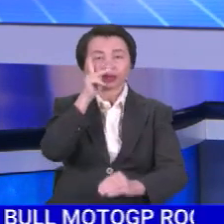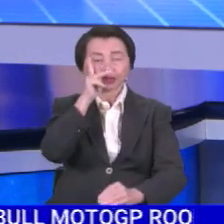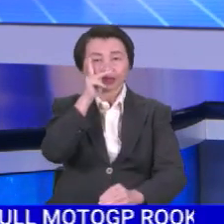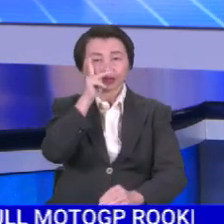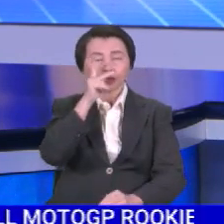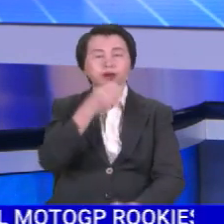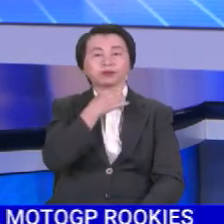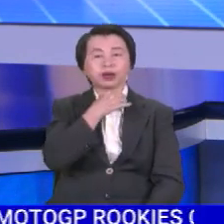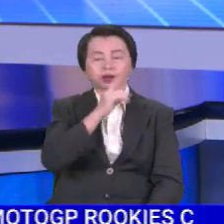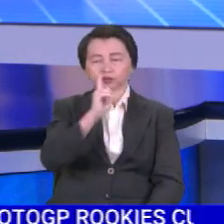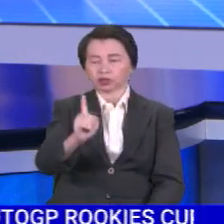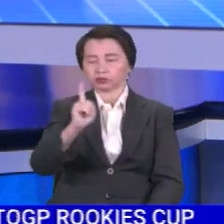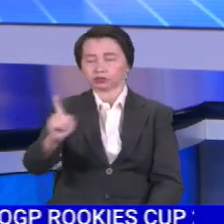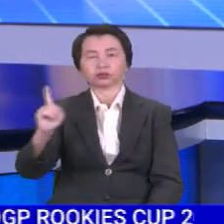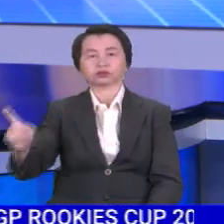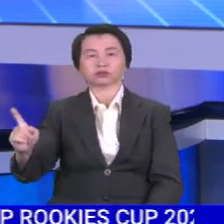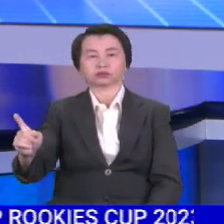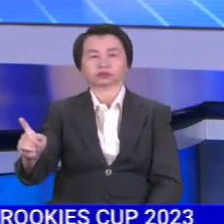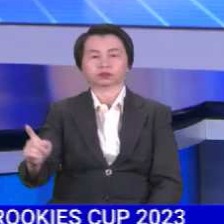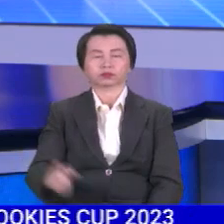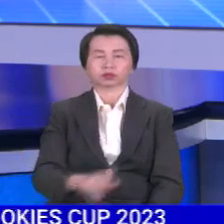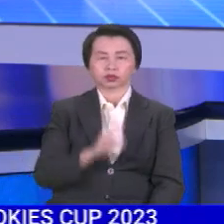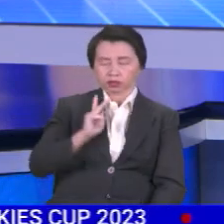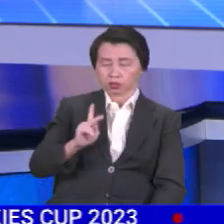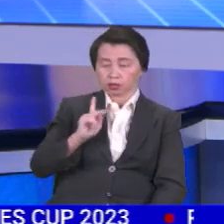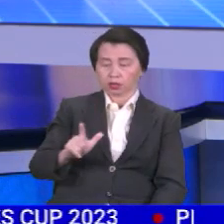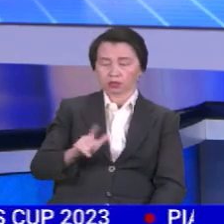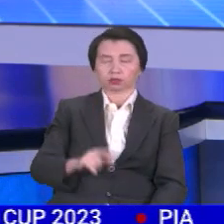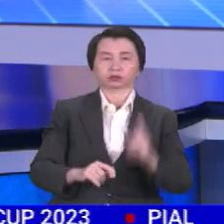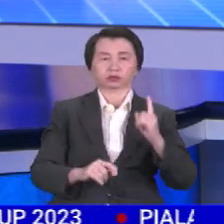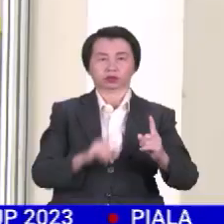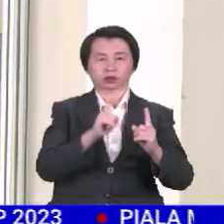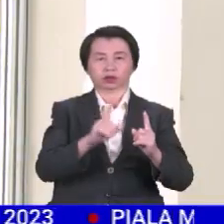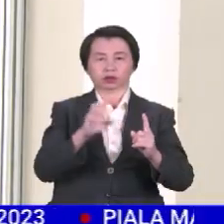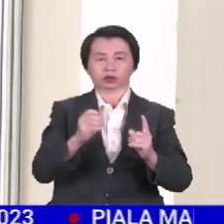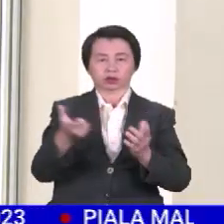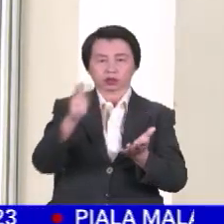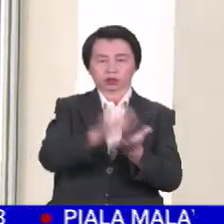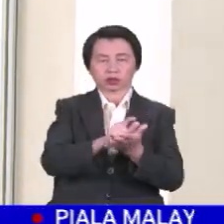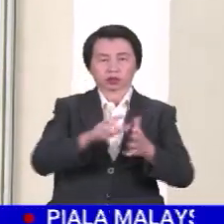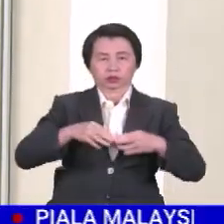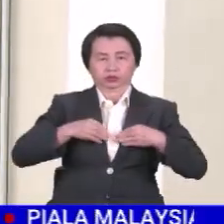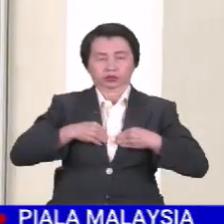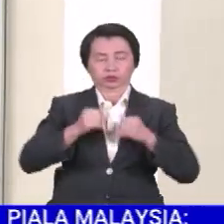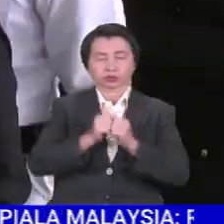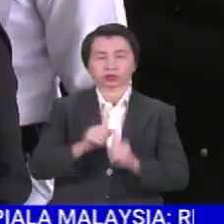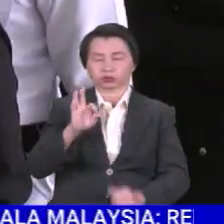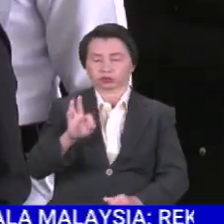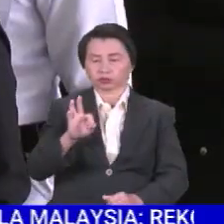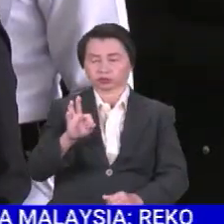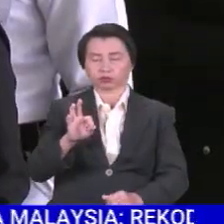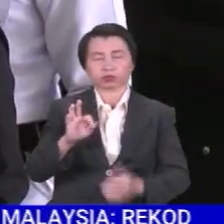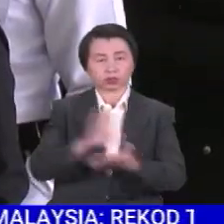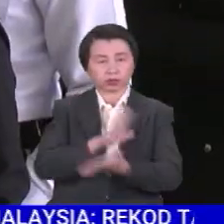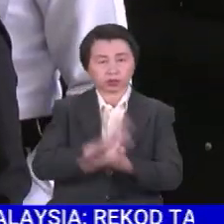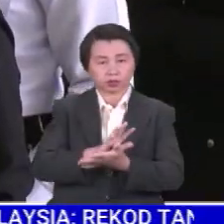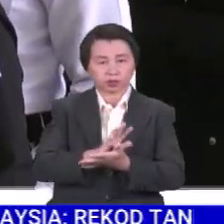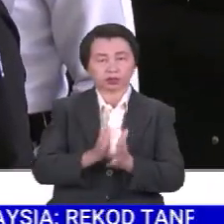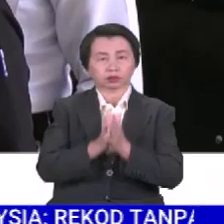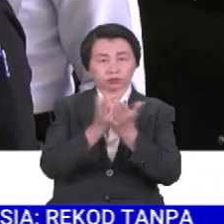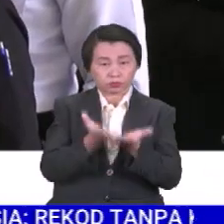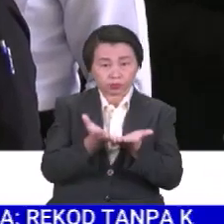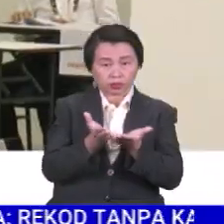Perak masing-masing 1 tangkapan. Ya, di Kuala Lumpur, 110 laporan diterima dengan 9 kertas siasatan